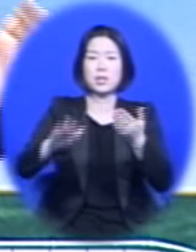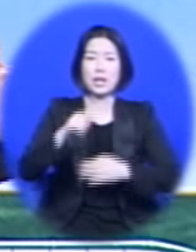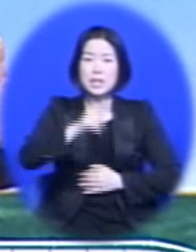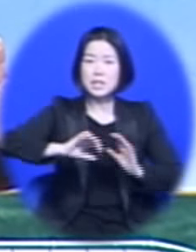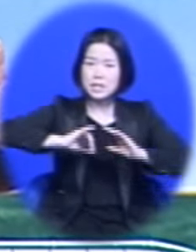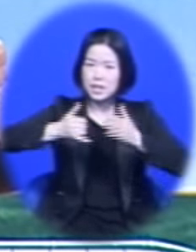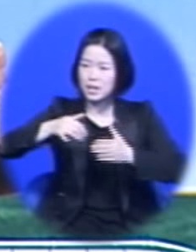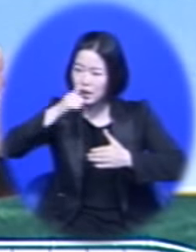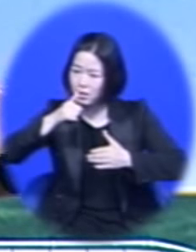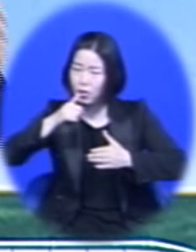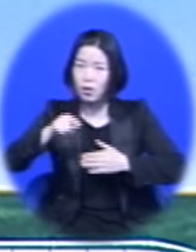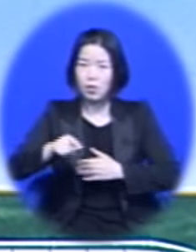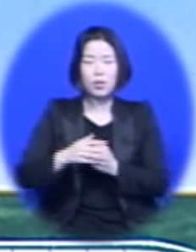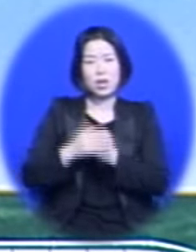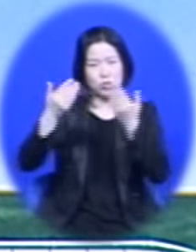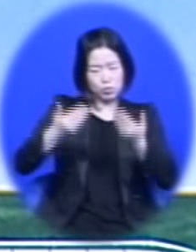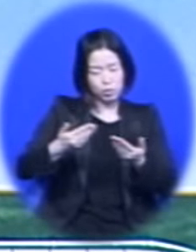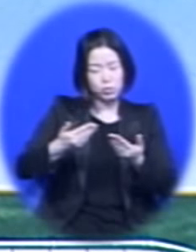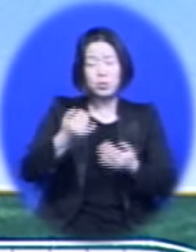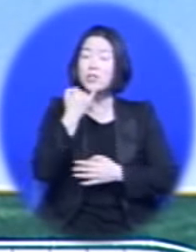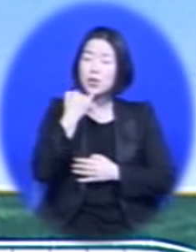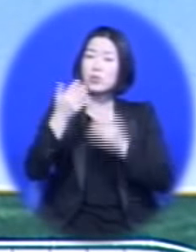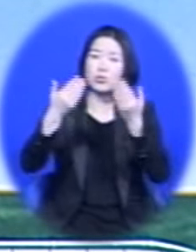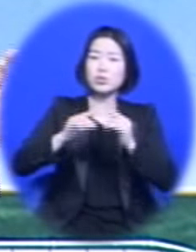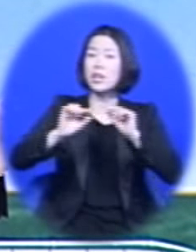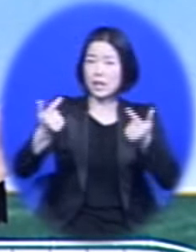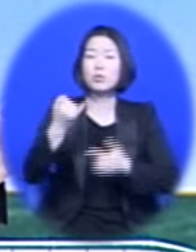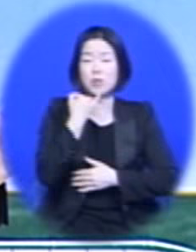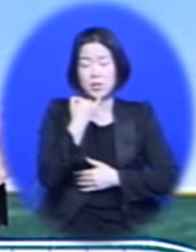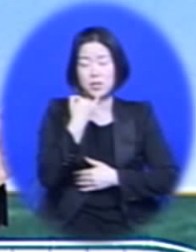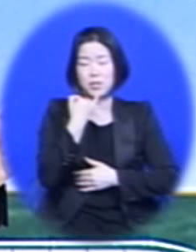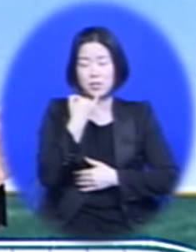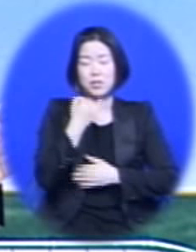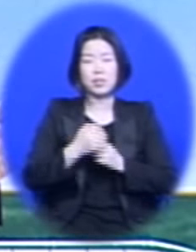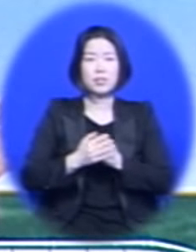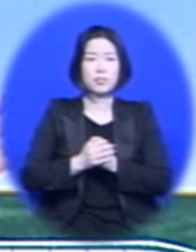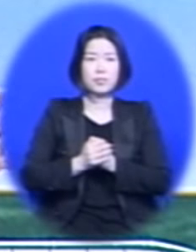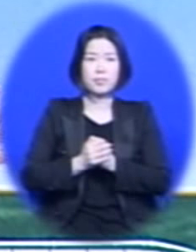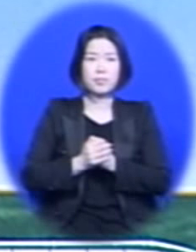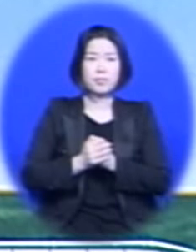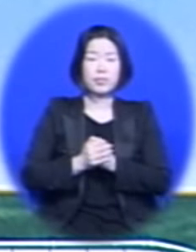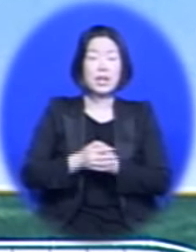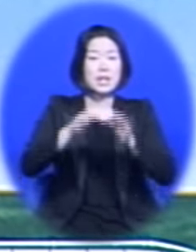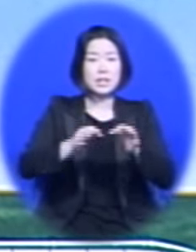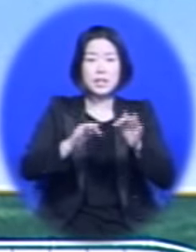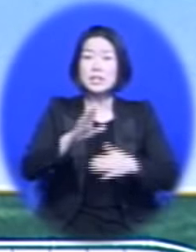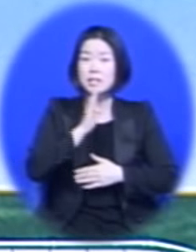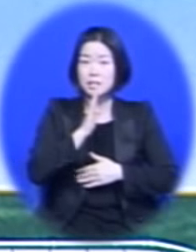세상에 있는 거 주셔도 그만, 안 주셔도 그만인 겁니다. 사실 이제는